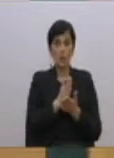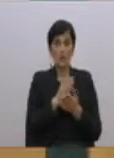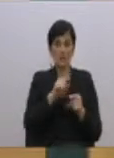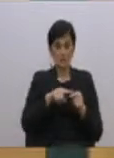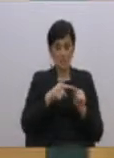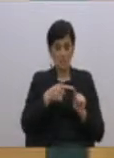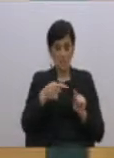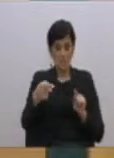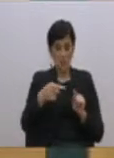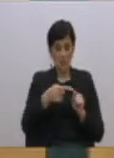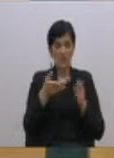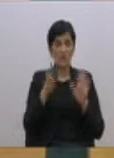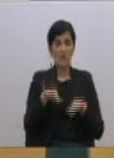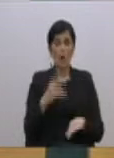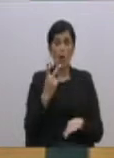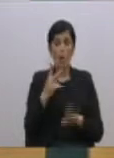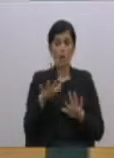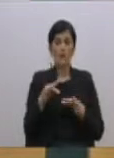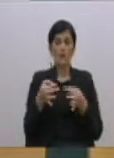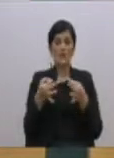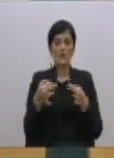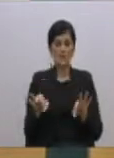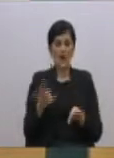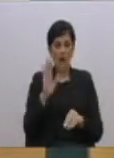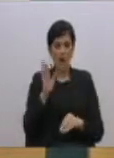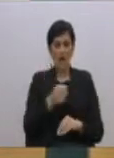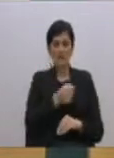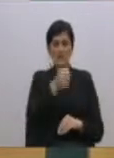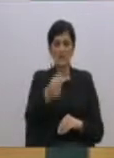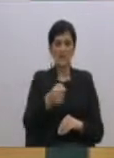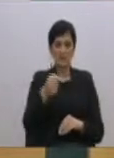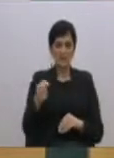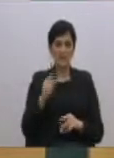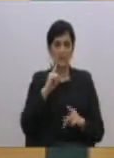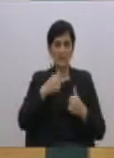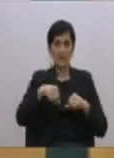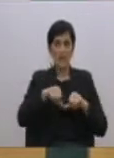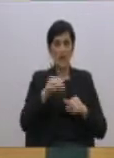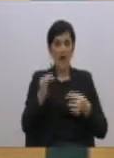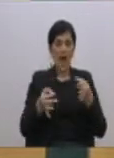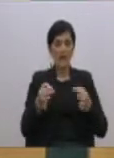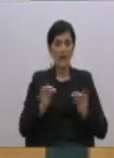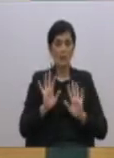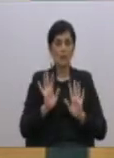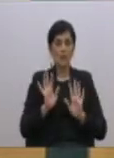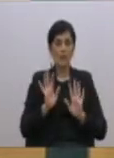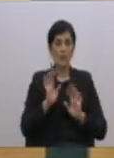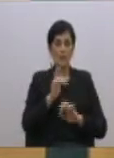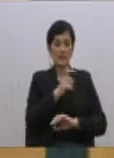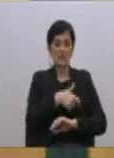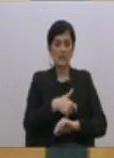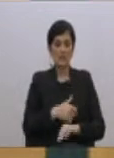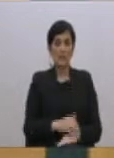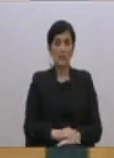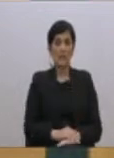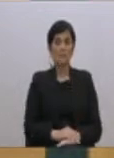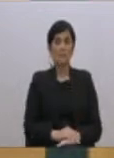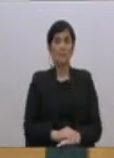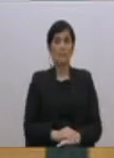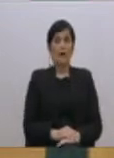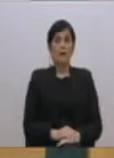პერიოდში ასევე დარჩენილ ორ ვაკანსიაზეც განწესდებიან საბჭოს არამოსამართლე წევრები. Ხო,